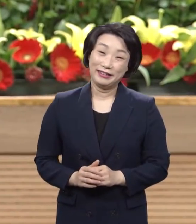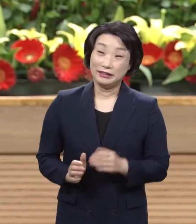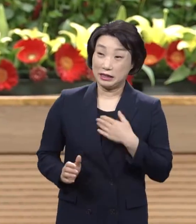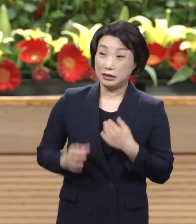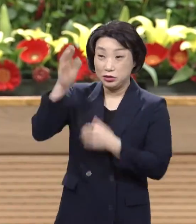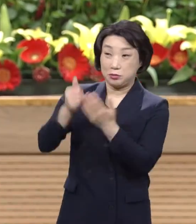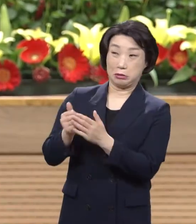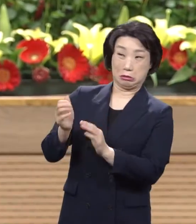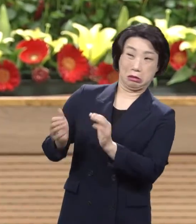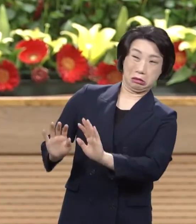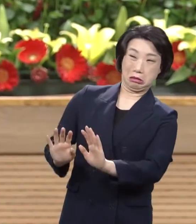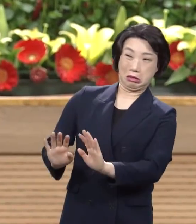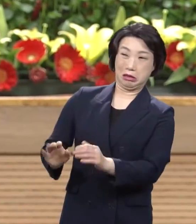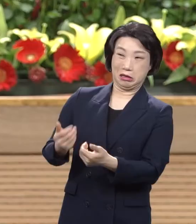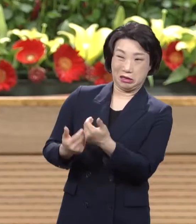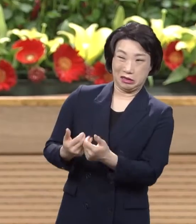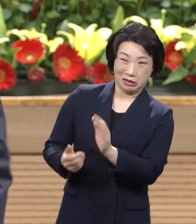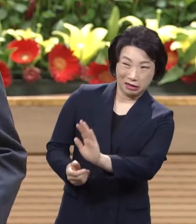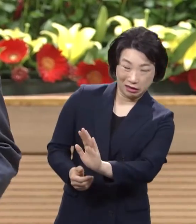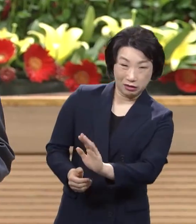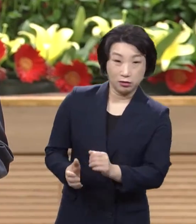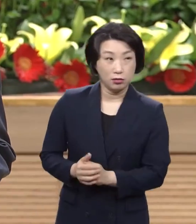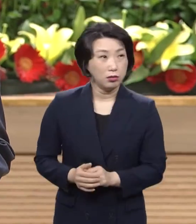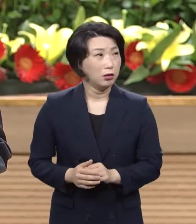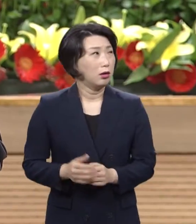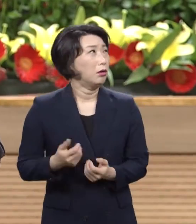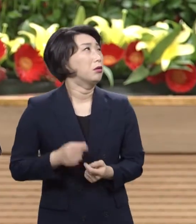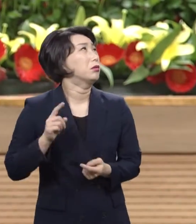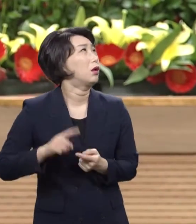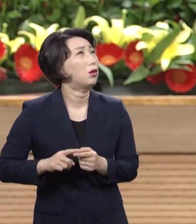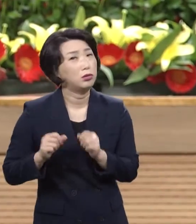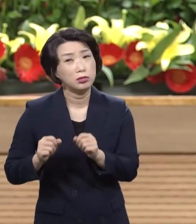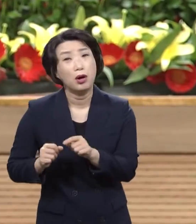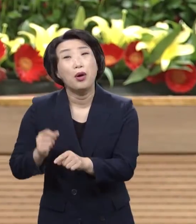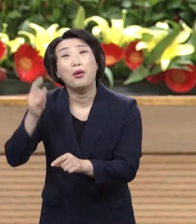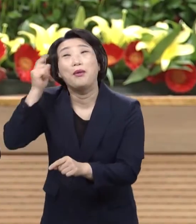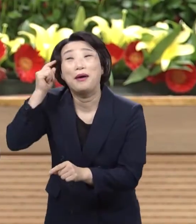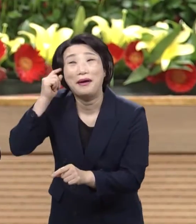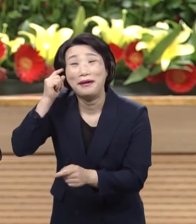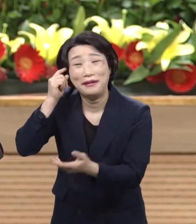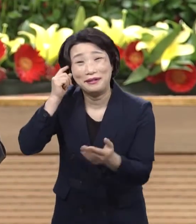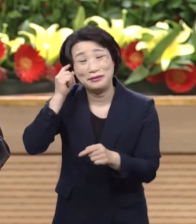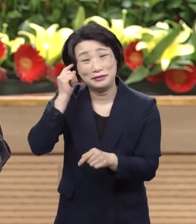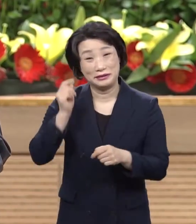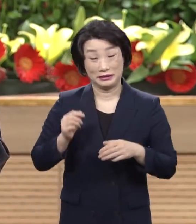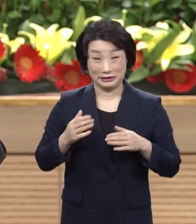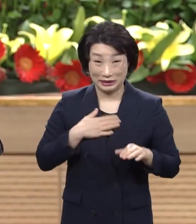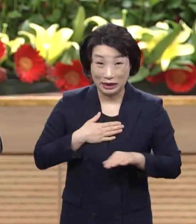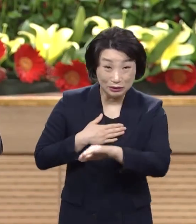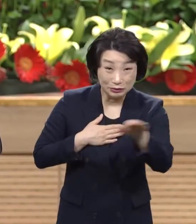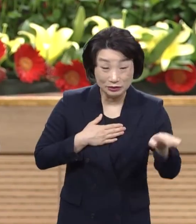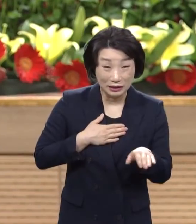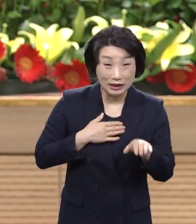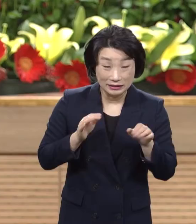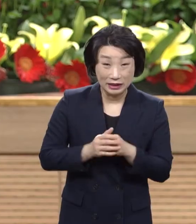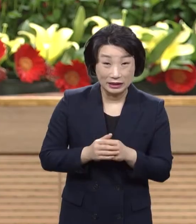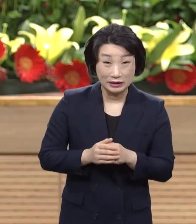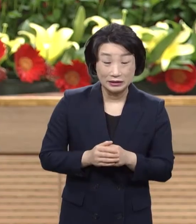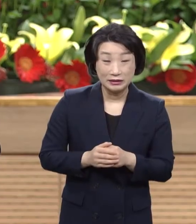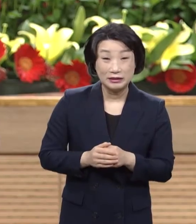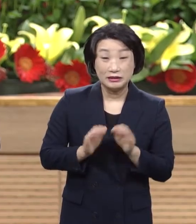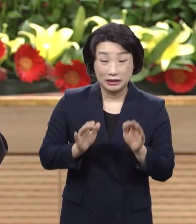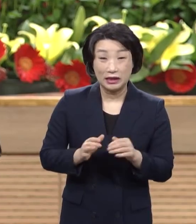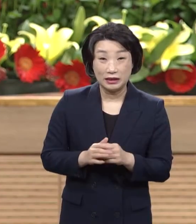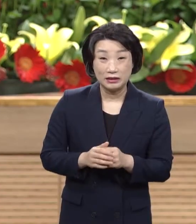거스리면 거스림을 당해. 자, 왜 그러느냐? 우리가 거스리고자 하는